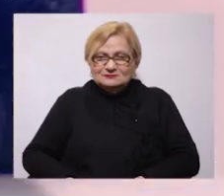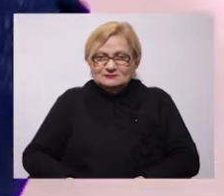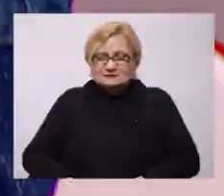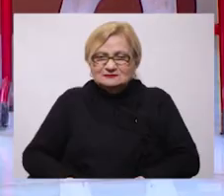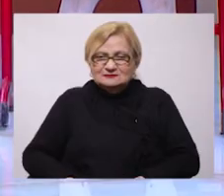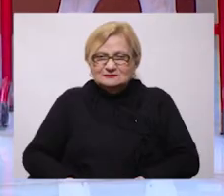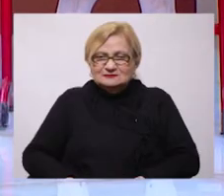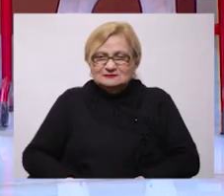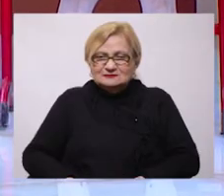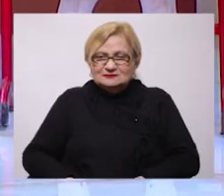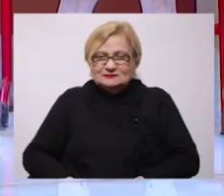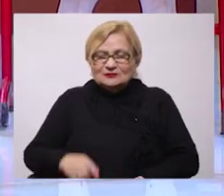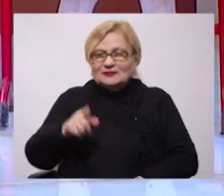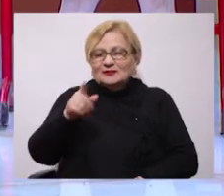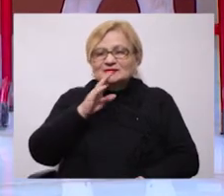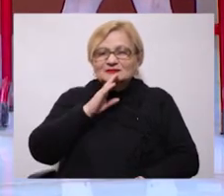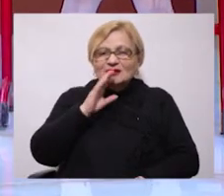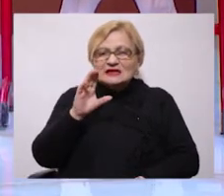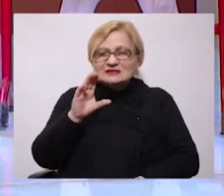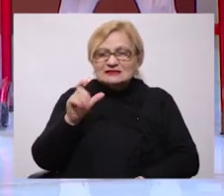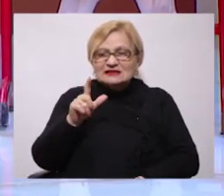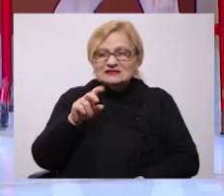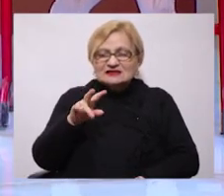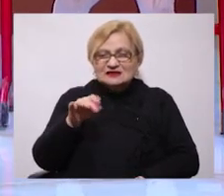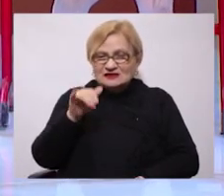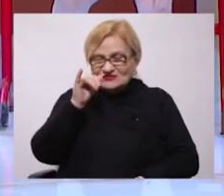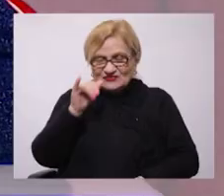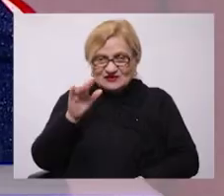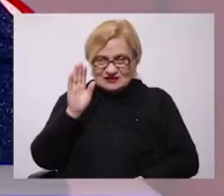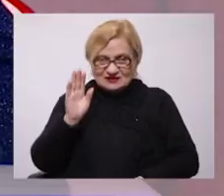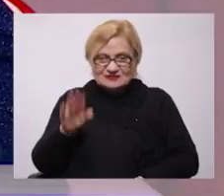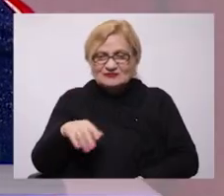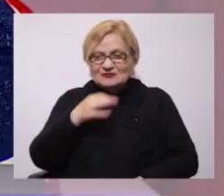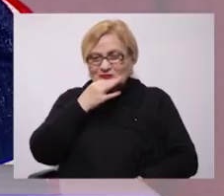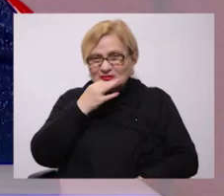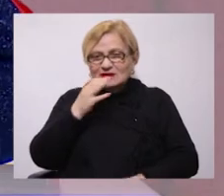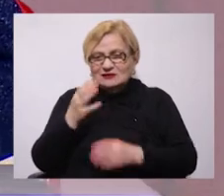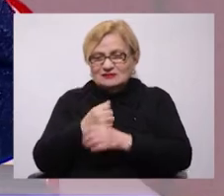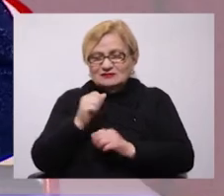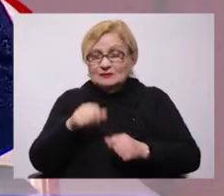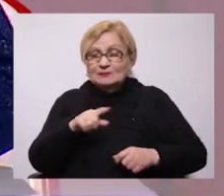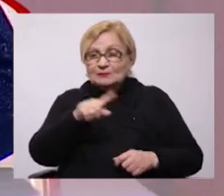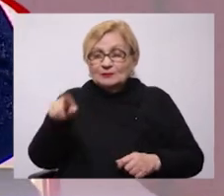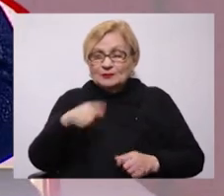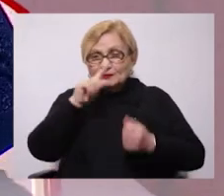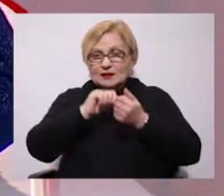დავალება გამოგივა შეგიძლია წაიღო კი ბატონო და დავიმახსოვროთ